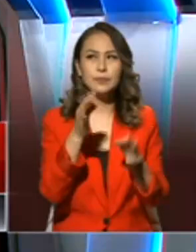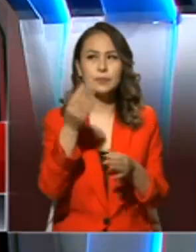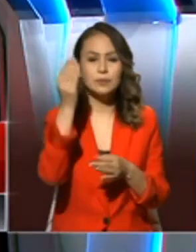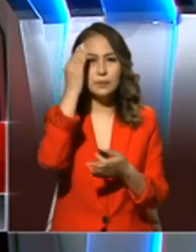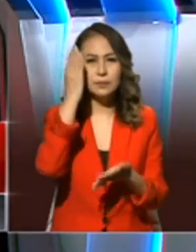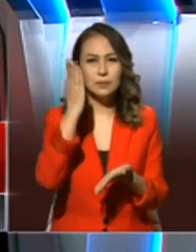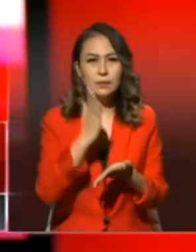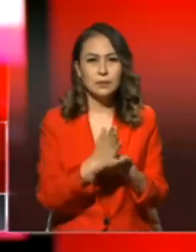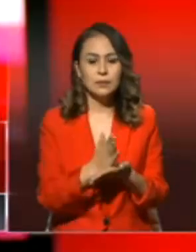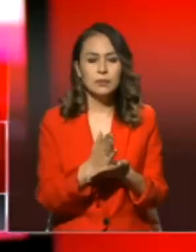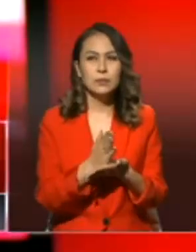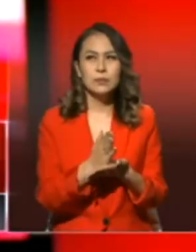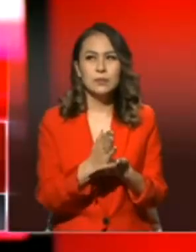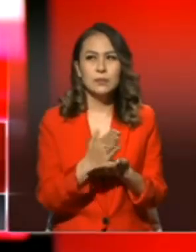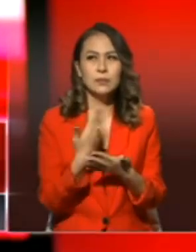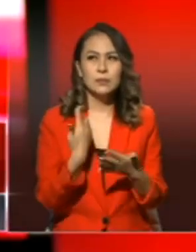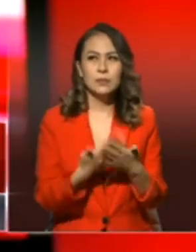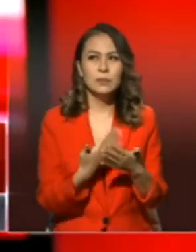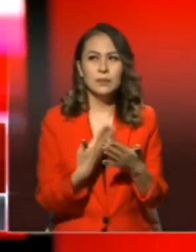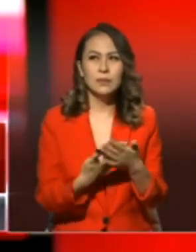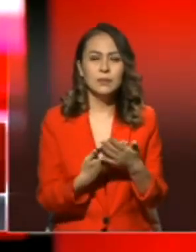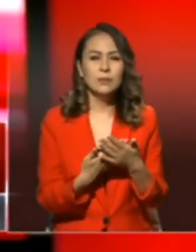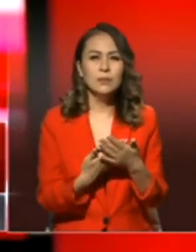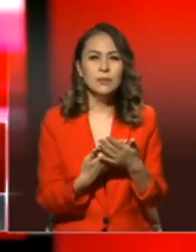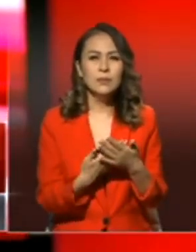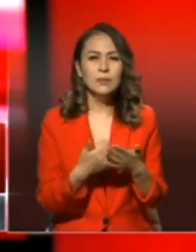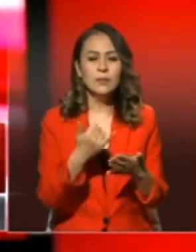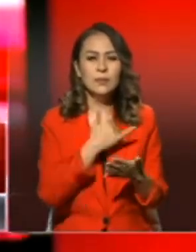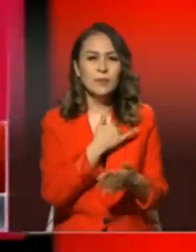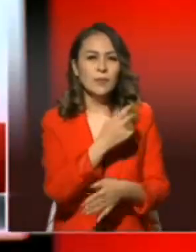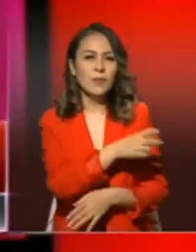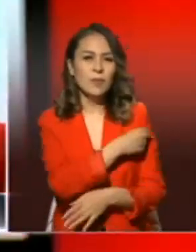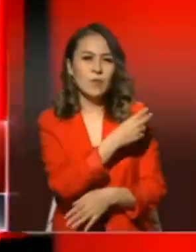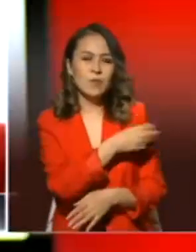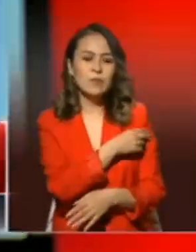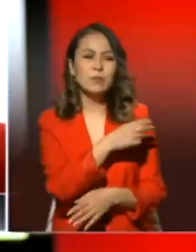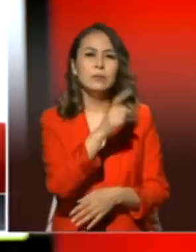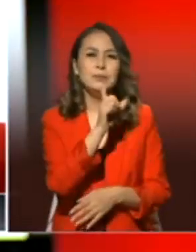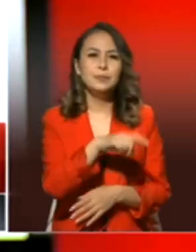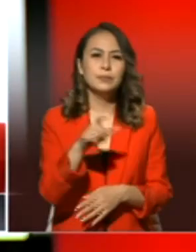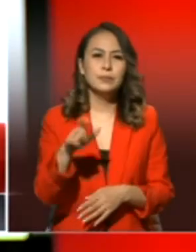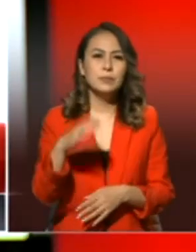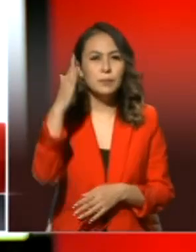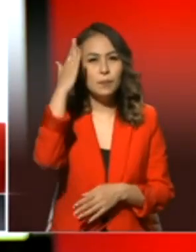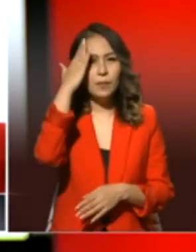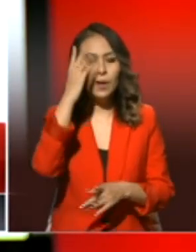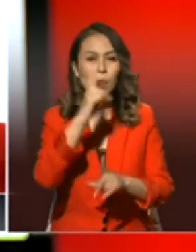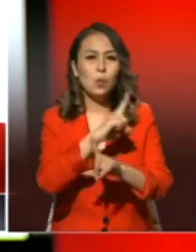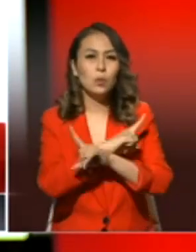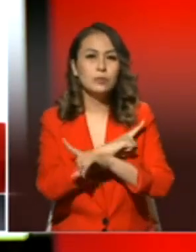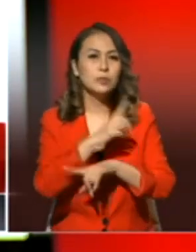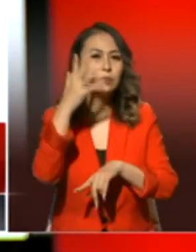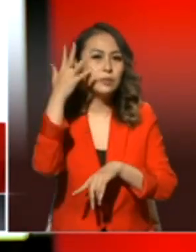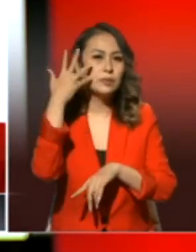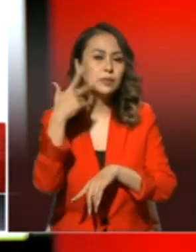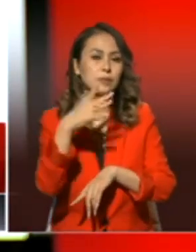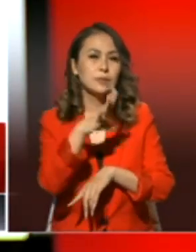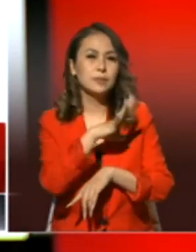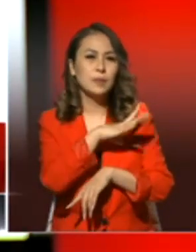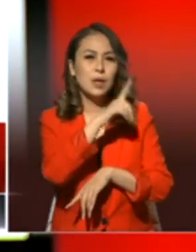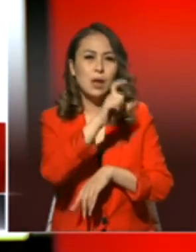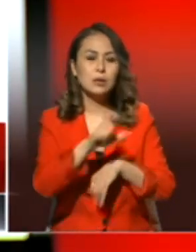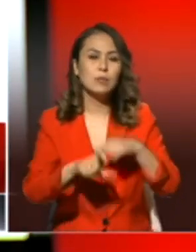ойлаймын. Негізі қараңыздар. Шымшытырман болып. Иә, біздің дәрігерлер, координаторлар ми өлімі диагнозы болған кезде